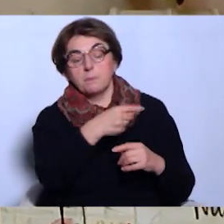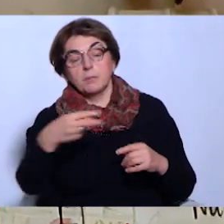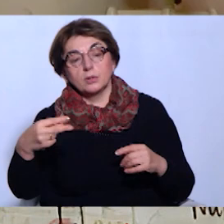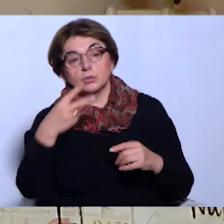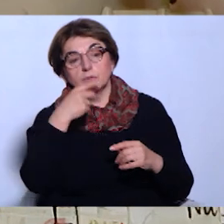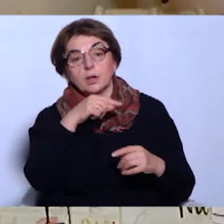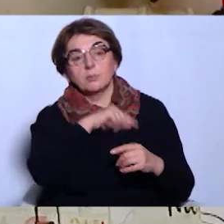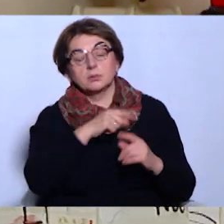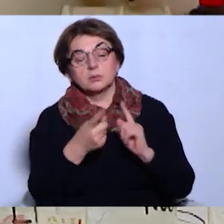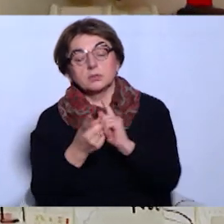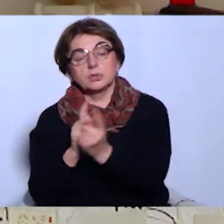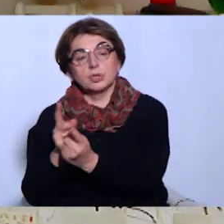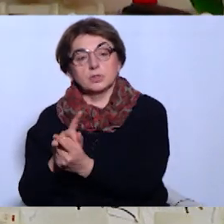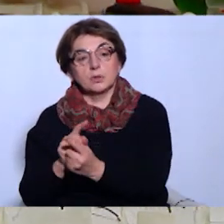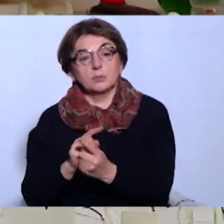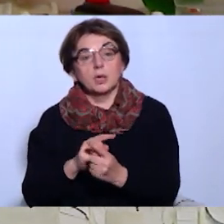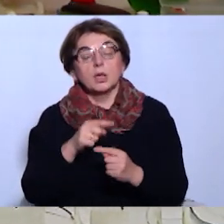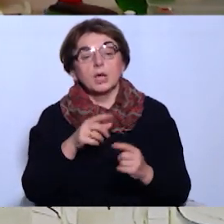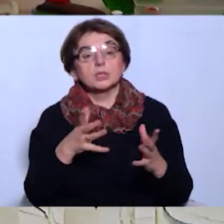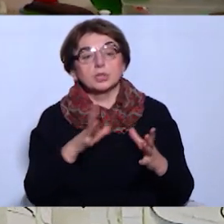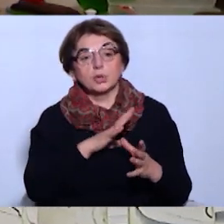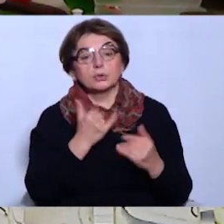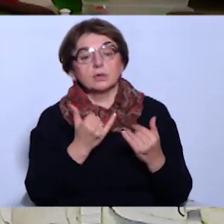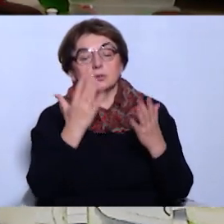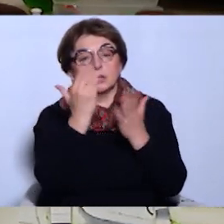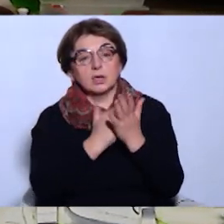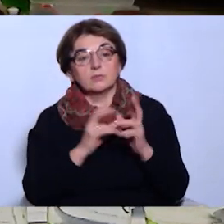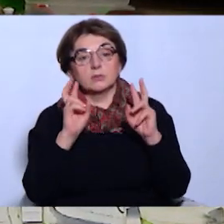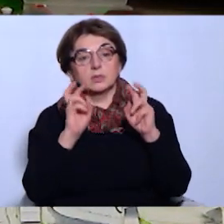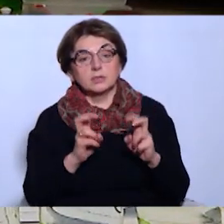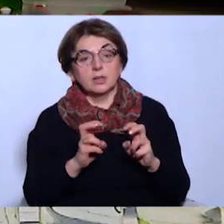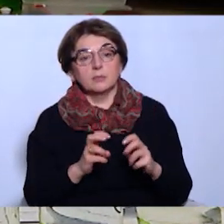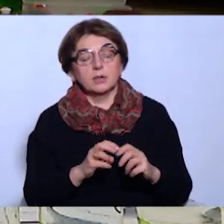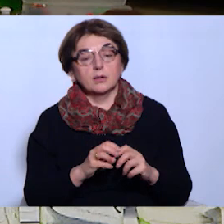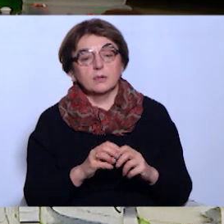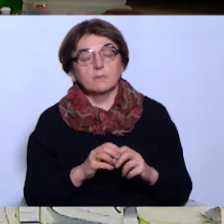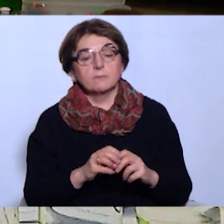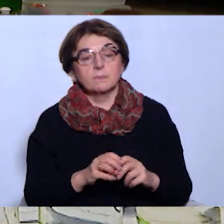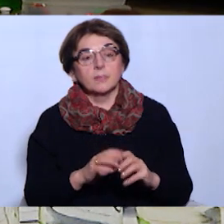დავინახეთ მათი თვისებები შეიცვალა. Მაშასე სულ ეს იყო დღევანდელი გაკვეთილის